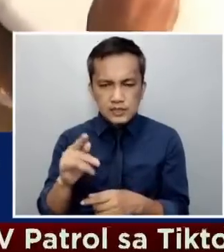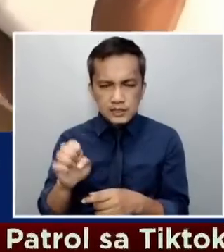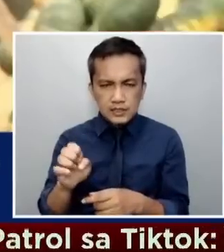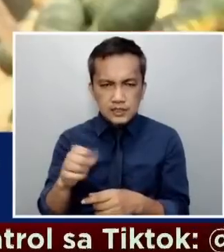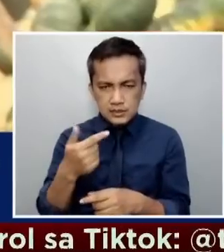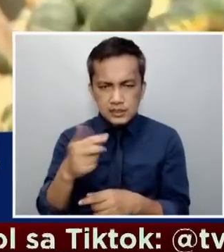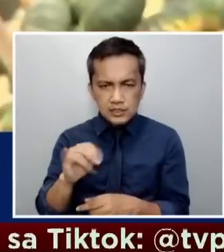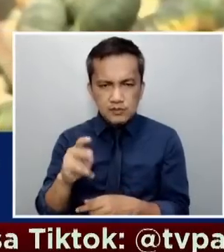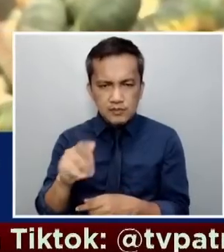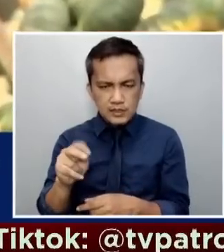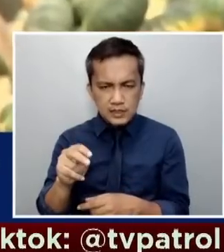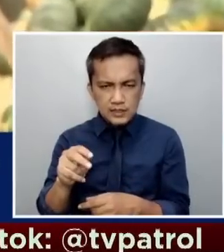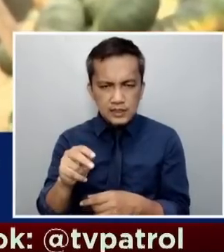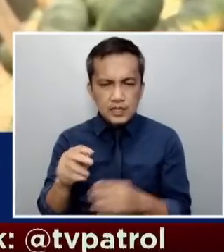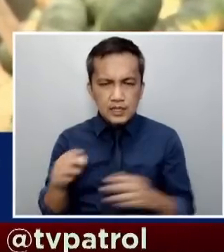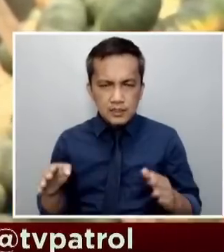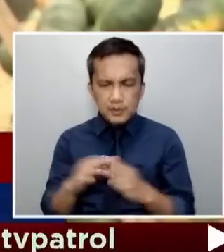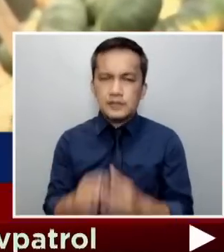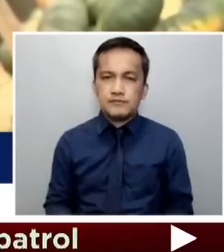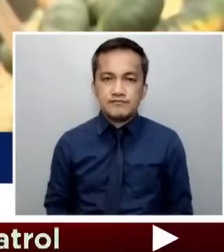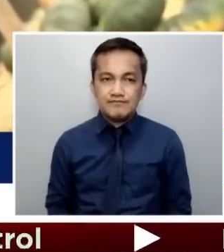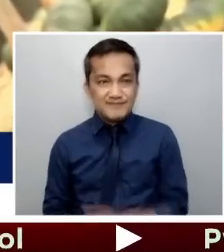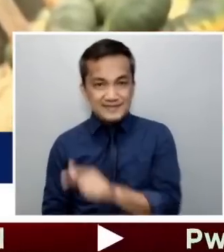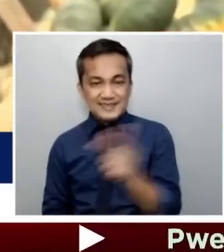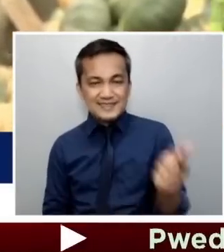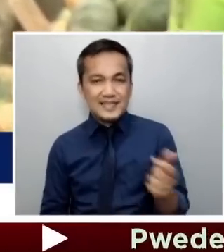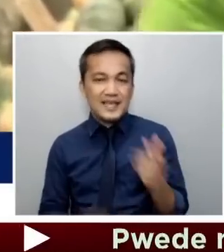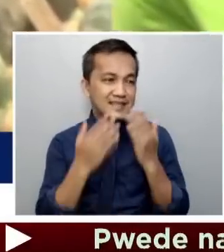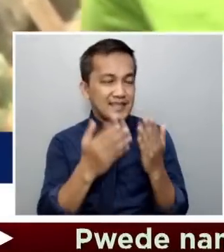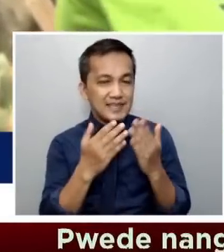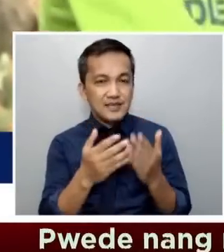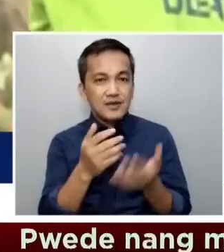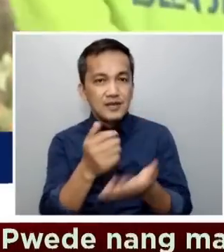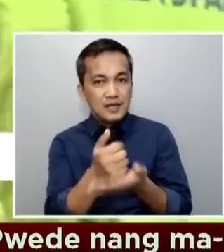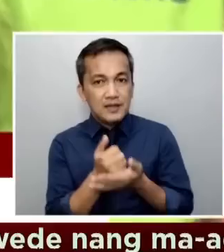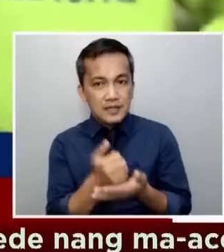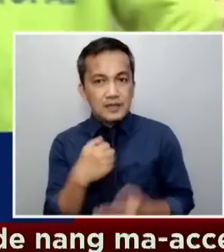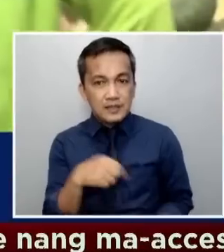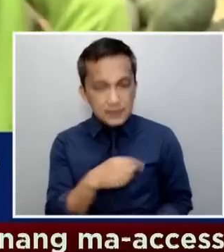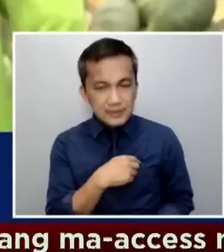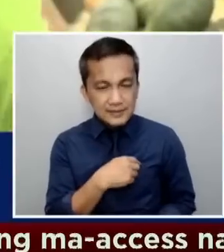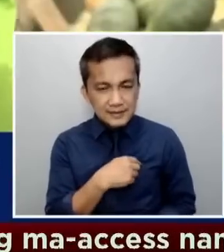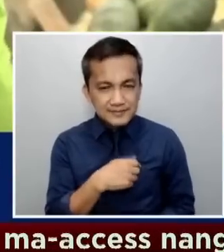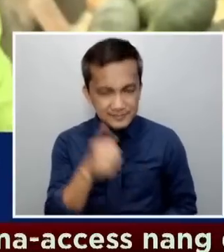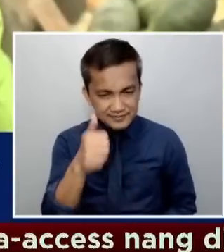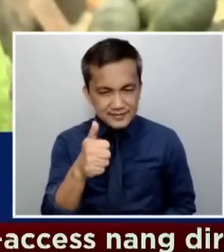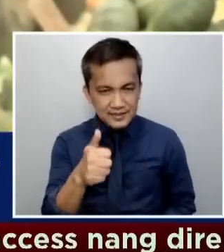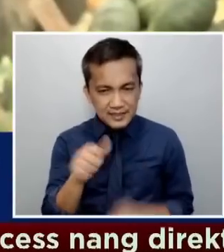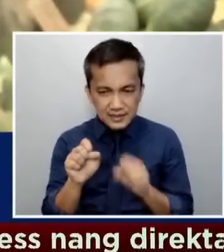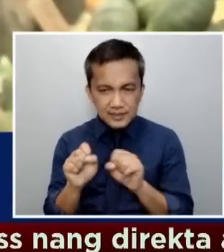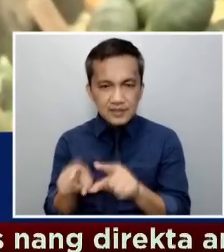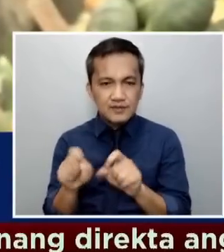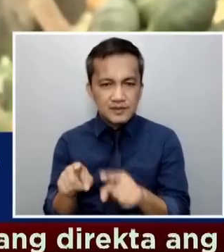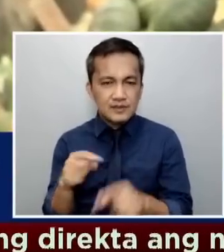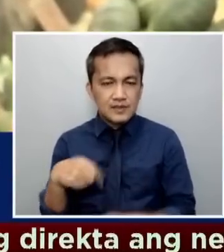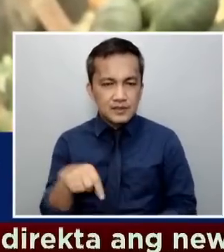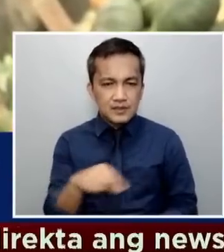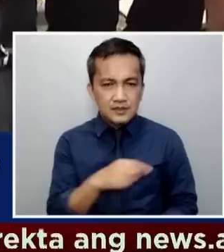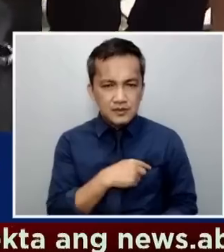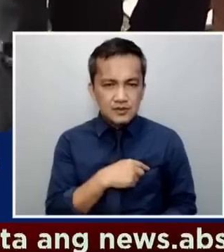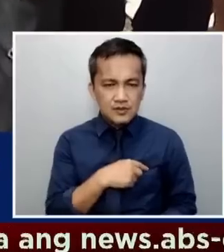Albay. Maraming salamat po sa APAW na kami natulungan at na ibenta pa itong namin,